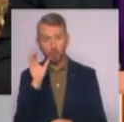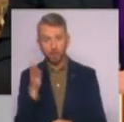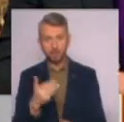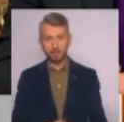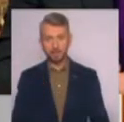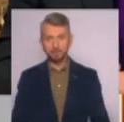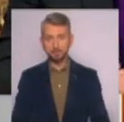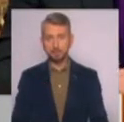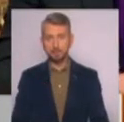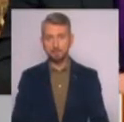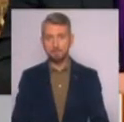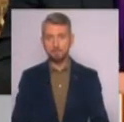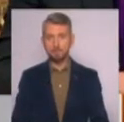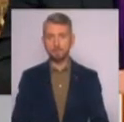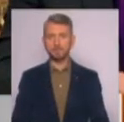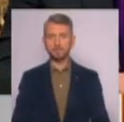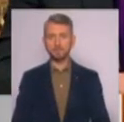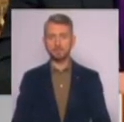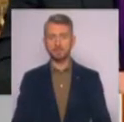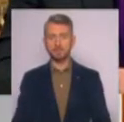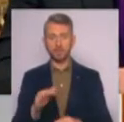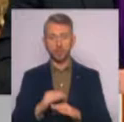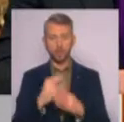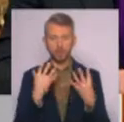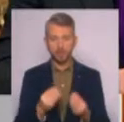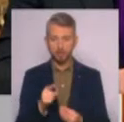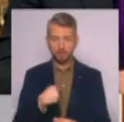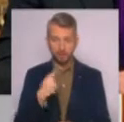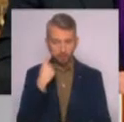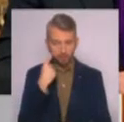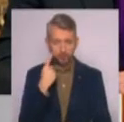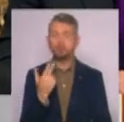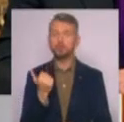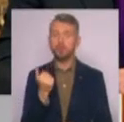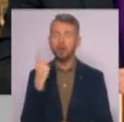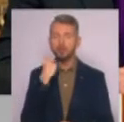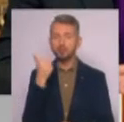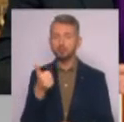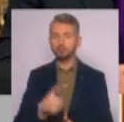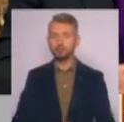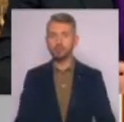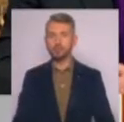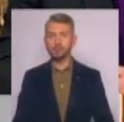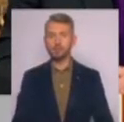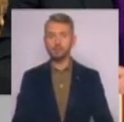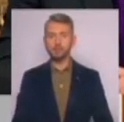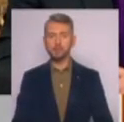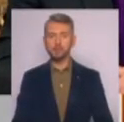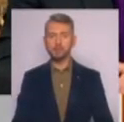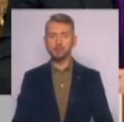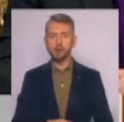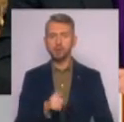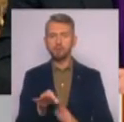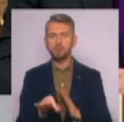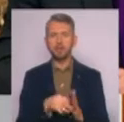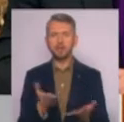ваше запитання. Так, добрий день. Ви мене чуєте? Чуємо вас, будь ласка. Ви не підказуєте, а